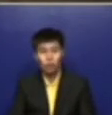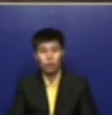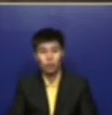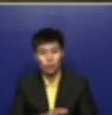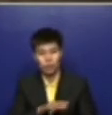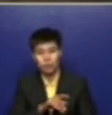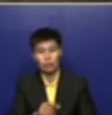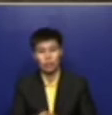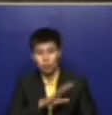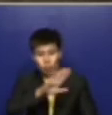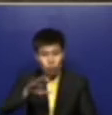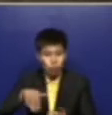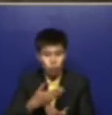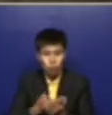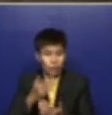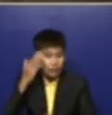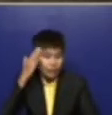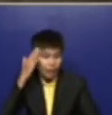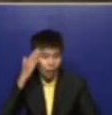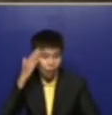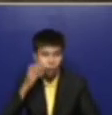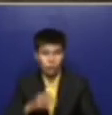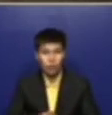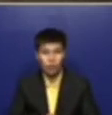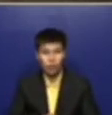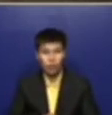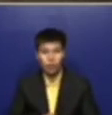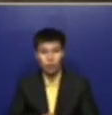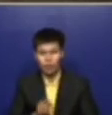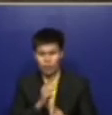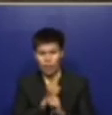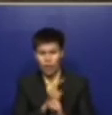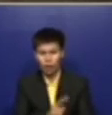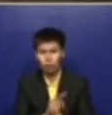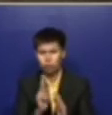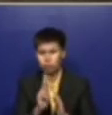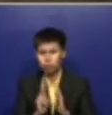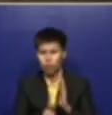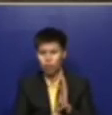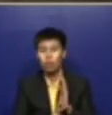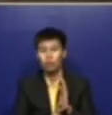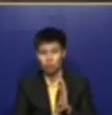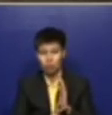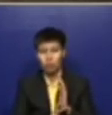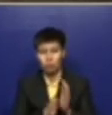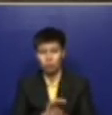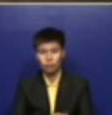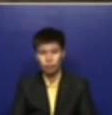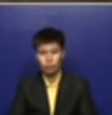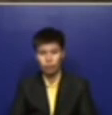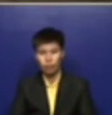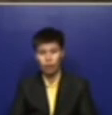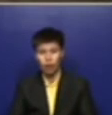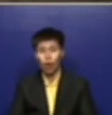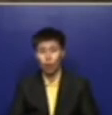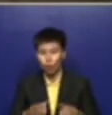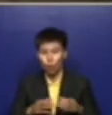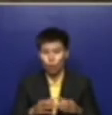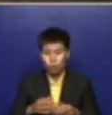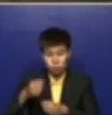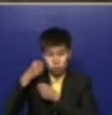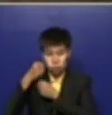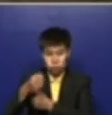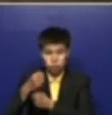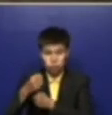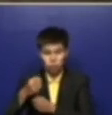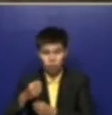แล้วก็จะได้ดำเนินการให้อยู่ในกรอบของกฎหมายนะครับทั้งหมดนี้ก็คือว่าเพื่อให้การชุมนุมนั้นเป็นการด้วยความสงบเรียบร้อยนะครับแล้วก็